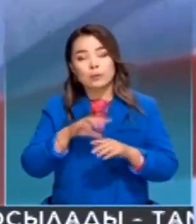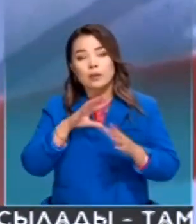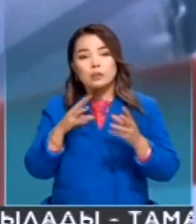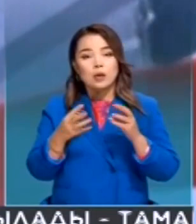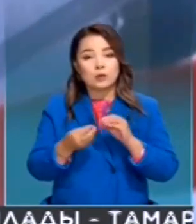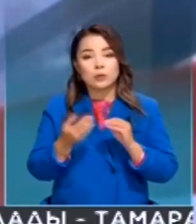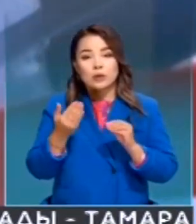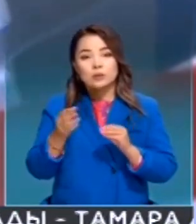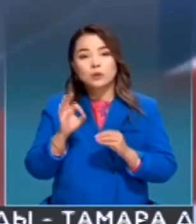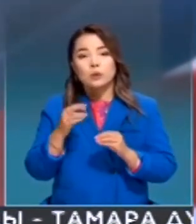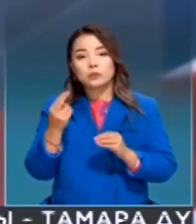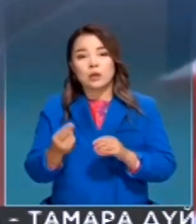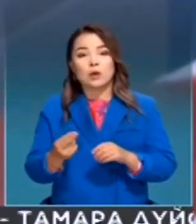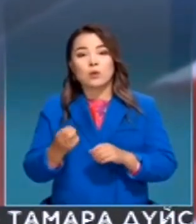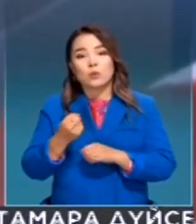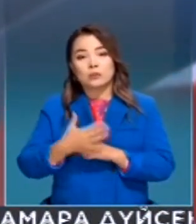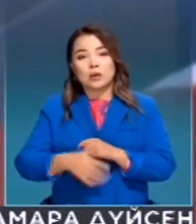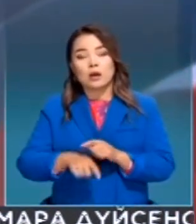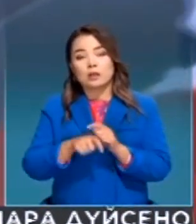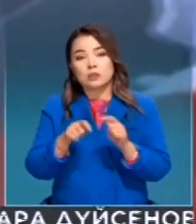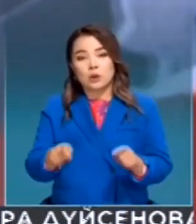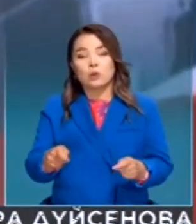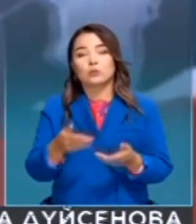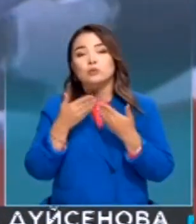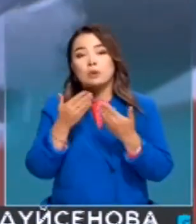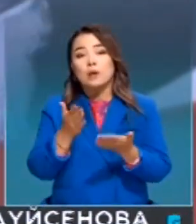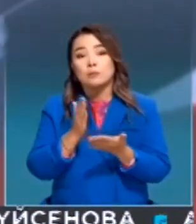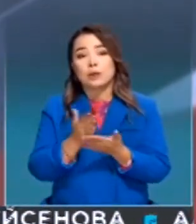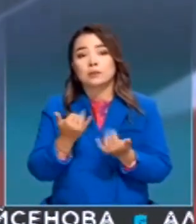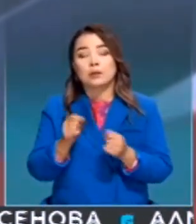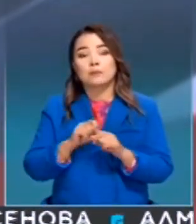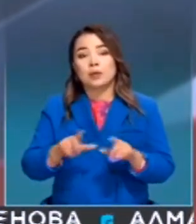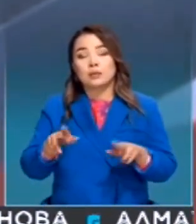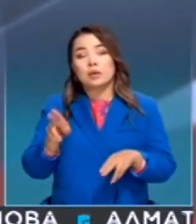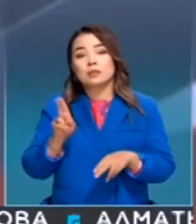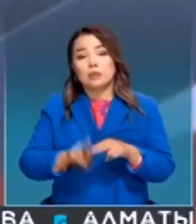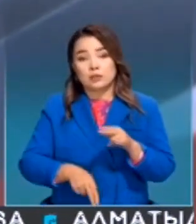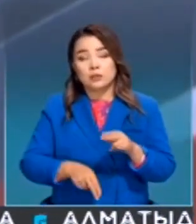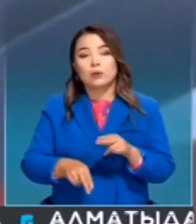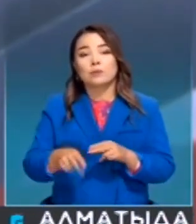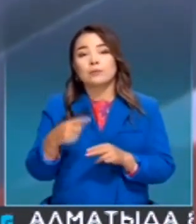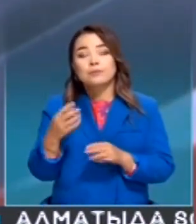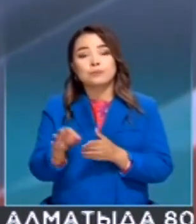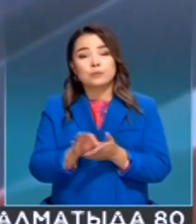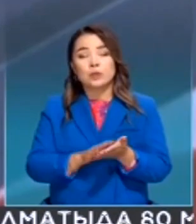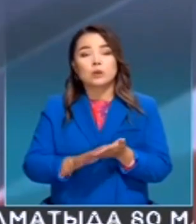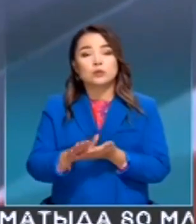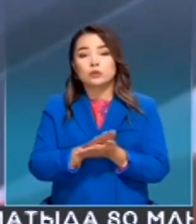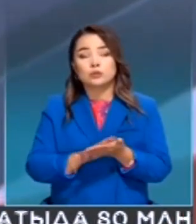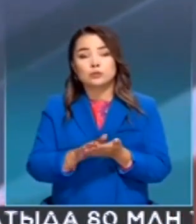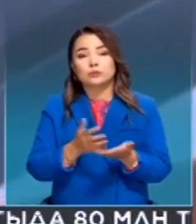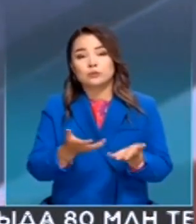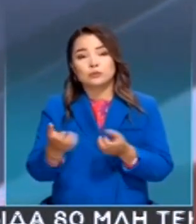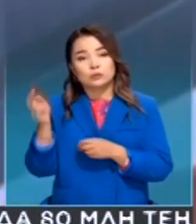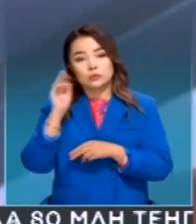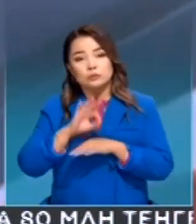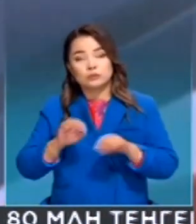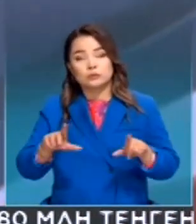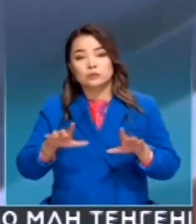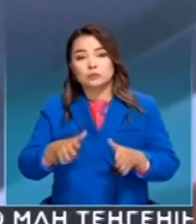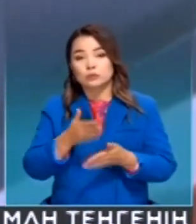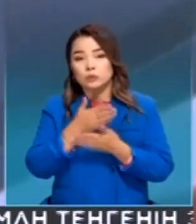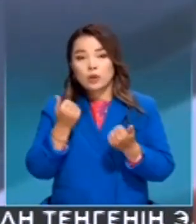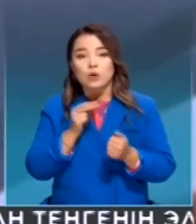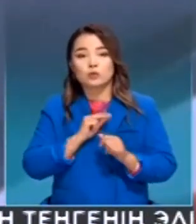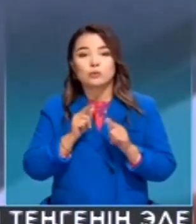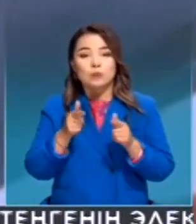бейімдеу, әлеуметтендіру орталығын ашуды сұрап отыр. Себебі мектеп бітіргеннен кейін оларды бірде-бір оқу орны қабылдамайды. Сол себепті